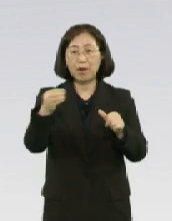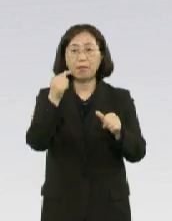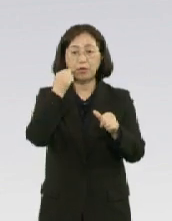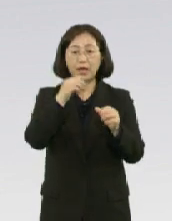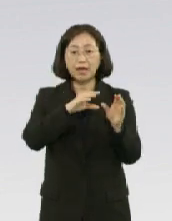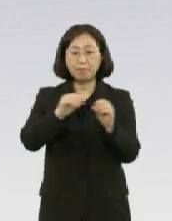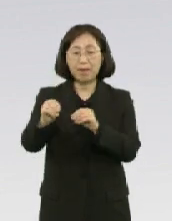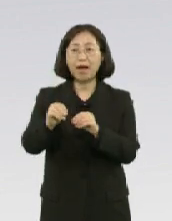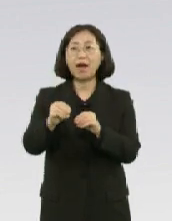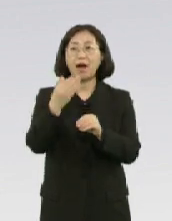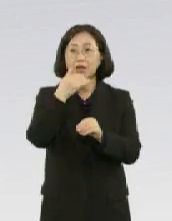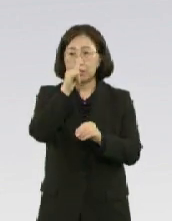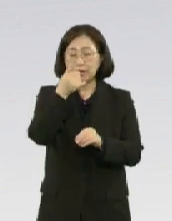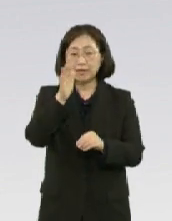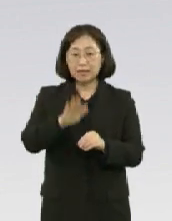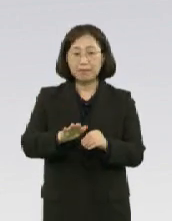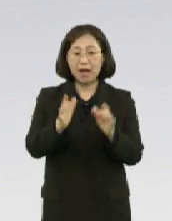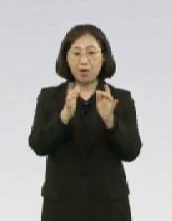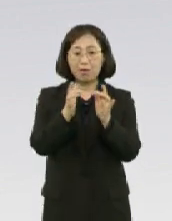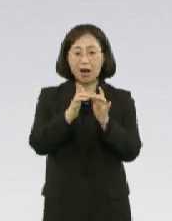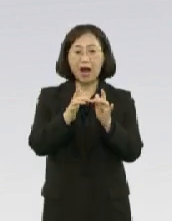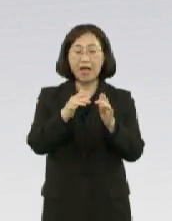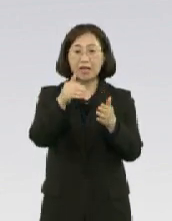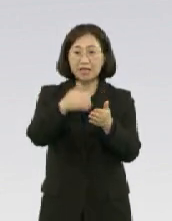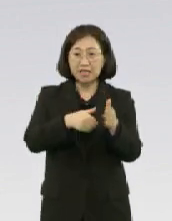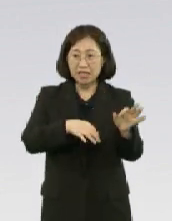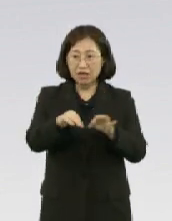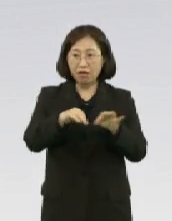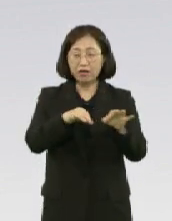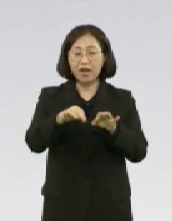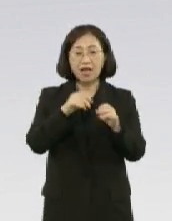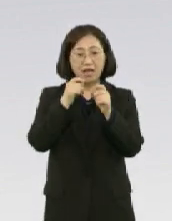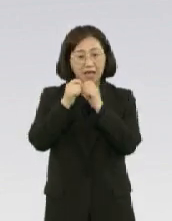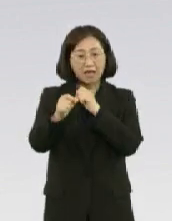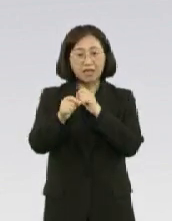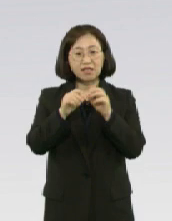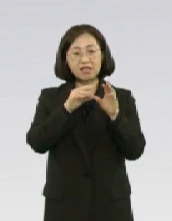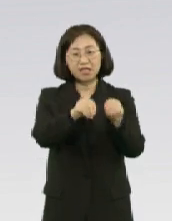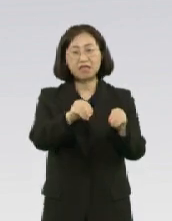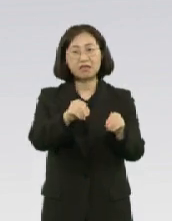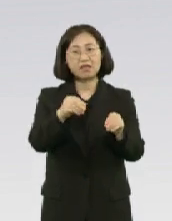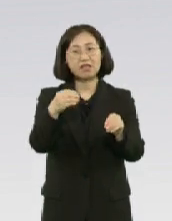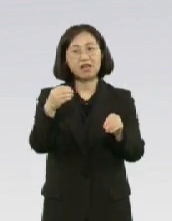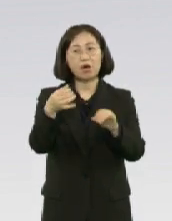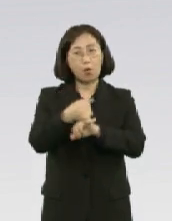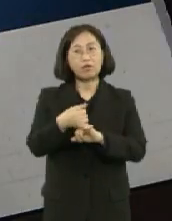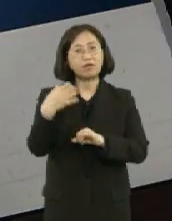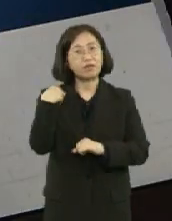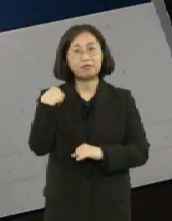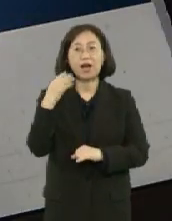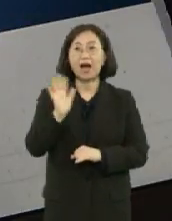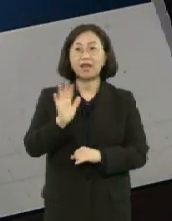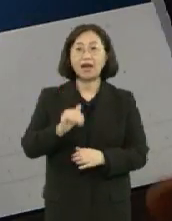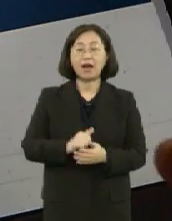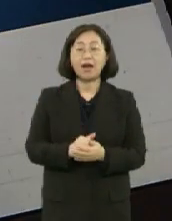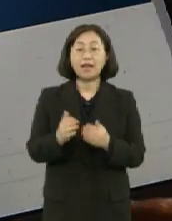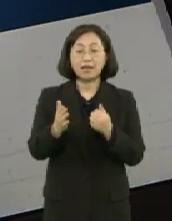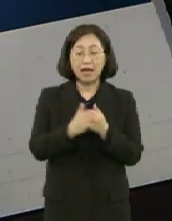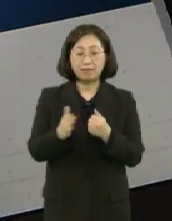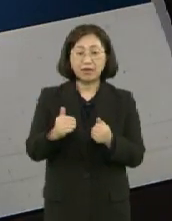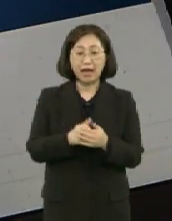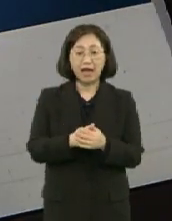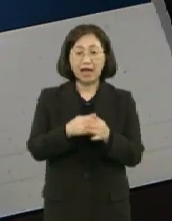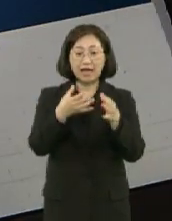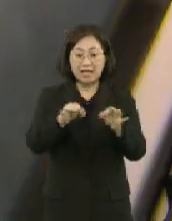못하도록 막을 수 있지만 온라인 직거래 사기의 경우 지급 정지가 의무사항이 아닙니다. 이 때문에